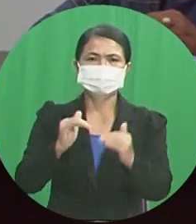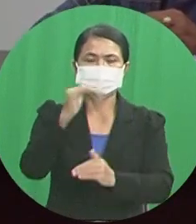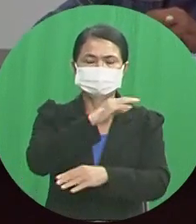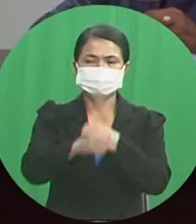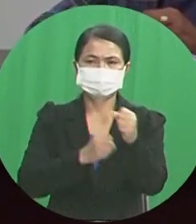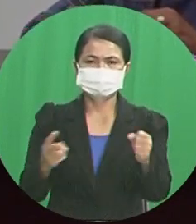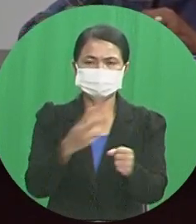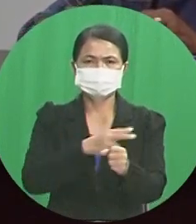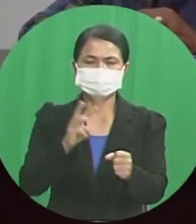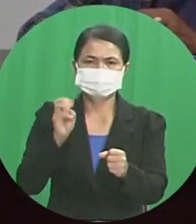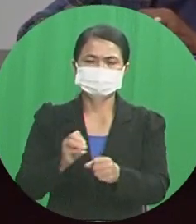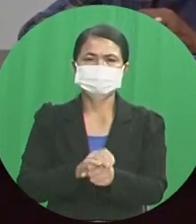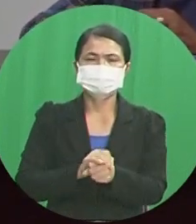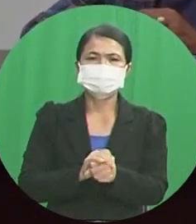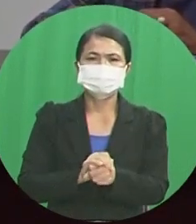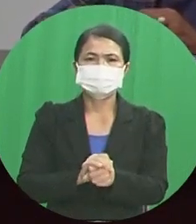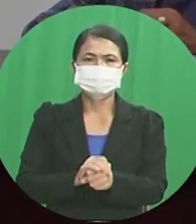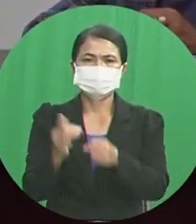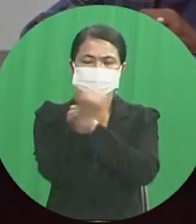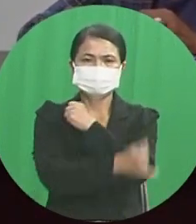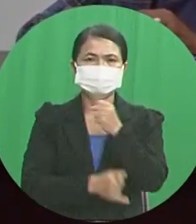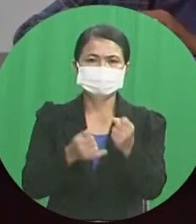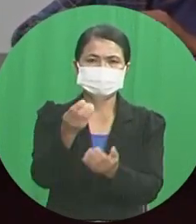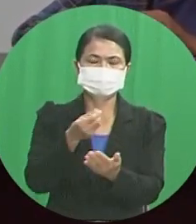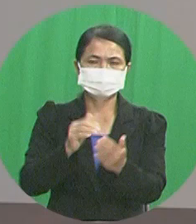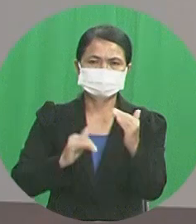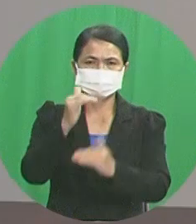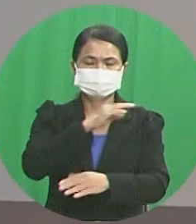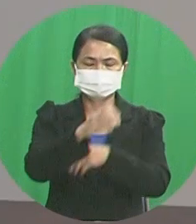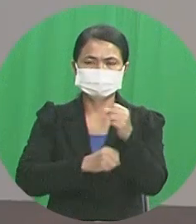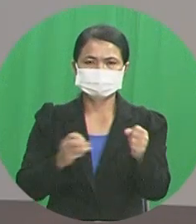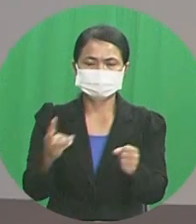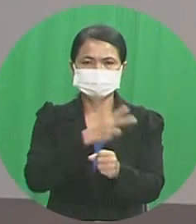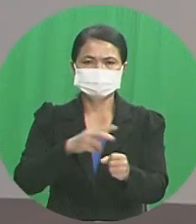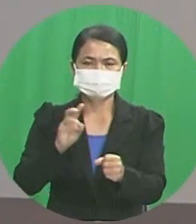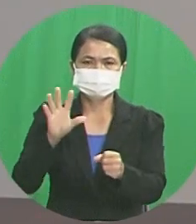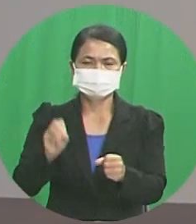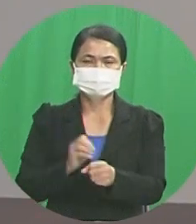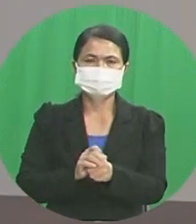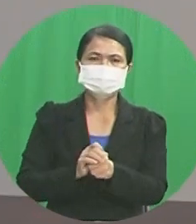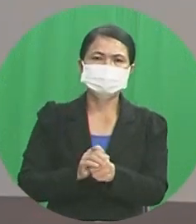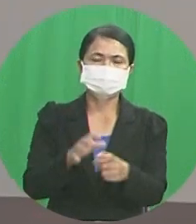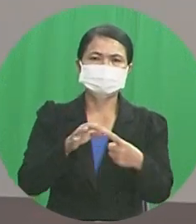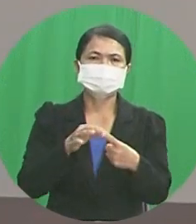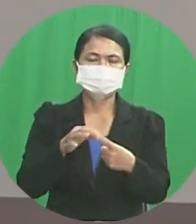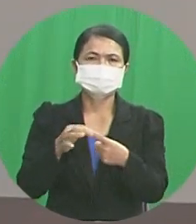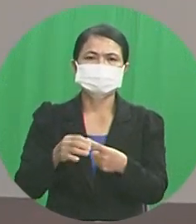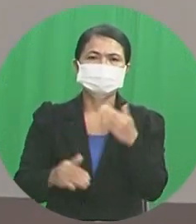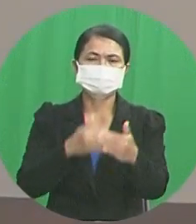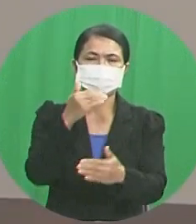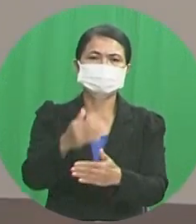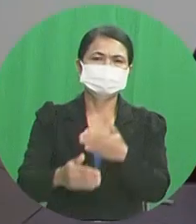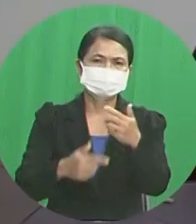ឆ្នាំ2030និងជាប្រទេសដែលមានប្រាក់ចំណូលខ្ពស់នៅឆ្នាំ2050និងជាពិសេសឈាន